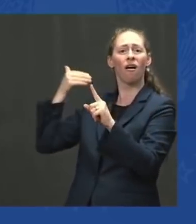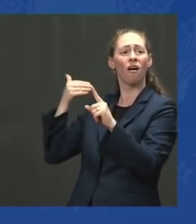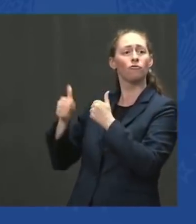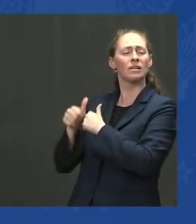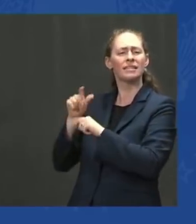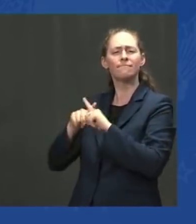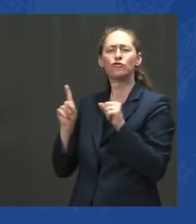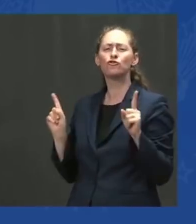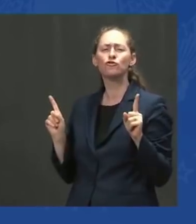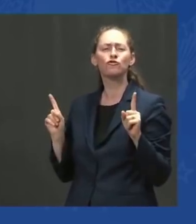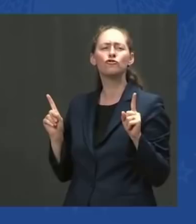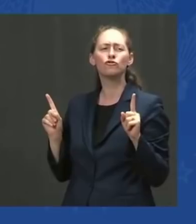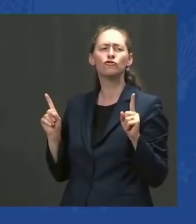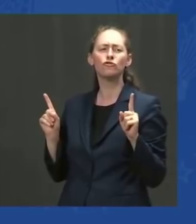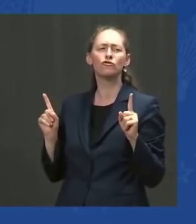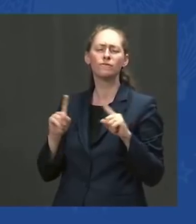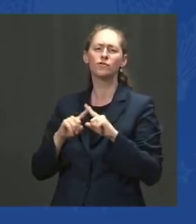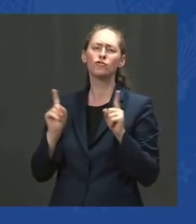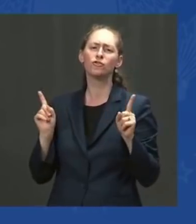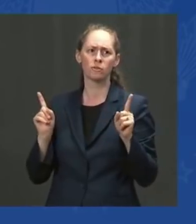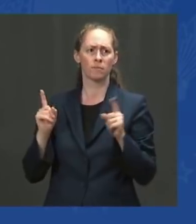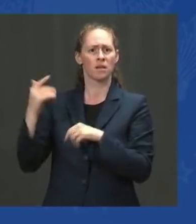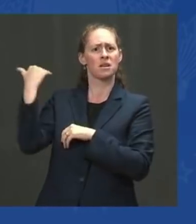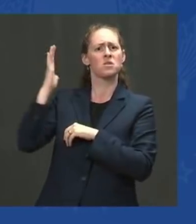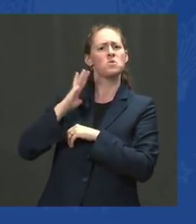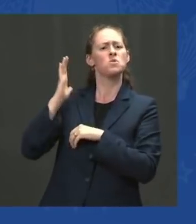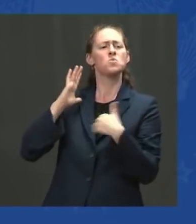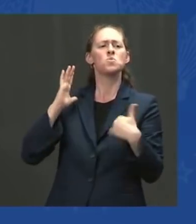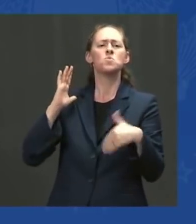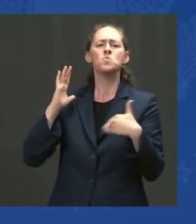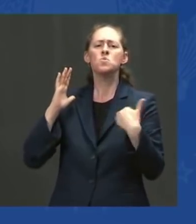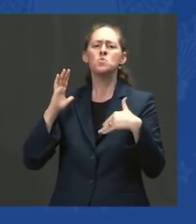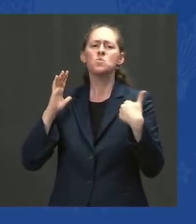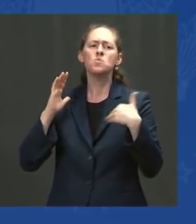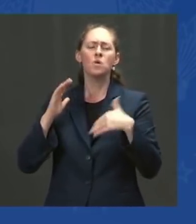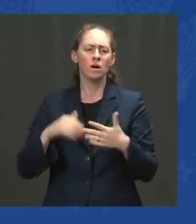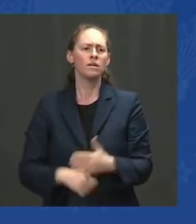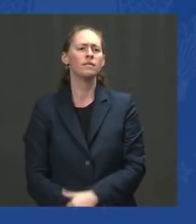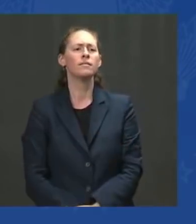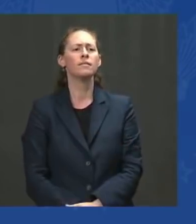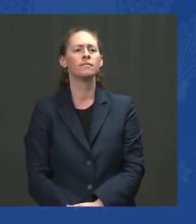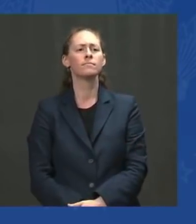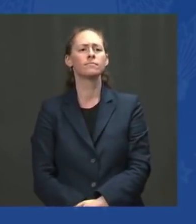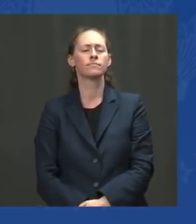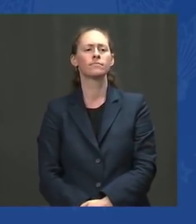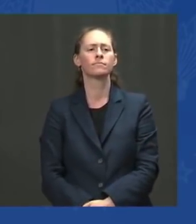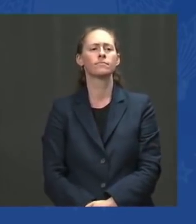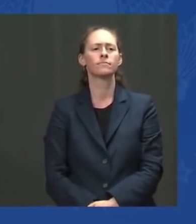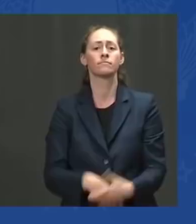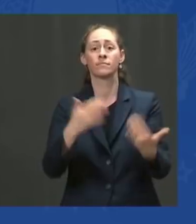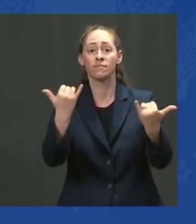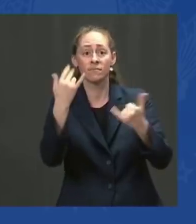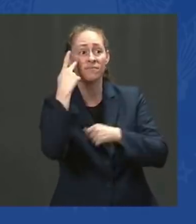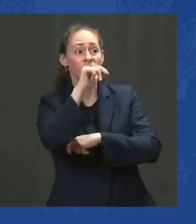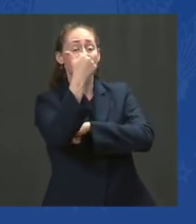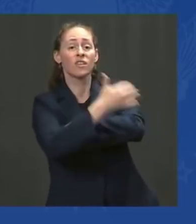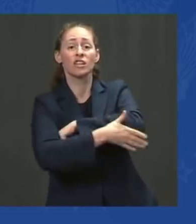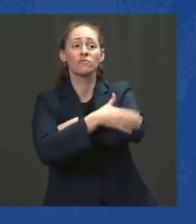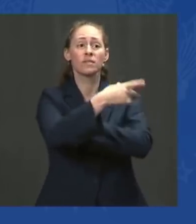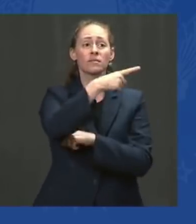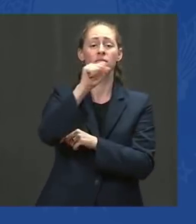以安抚美国的民众，也不符合美国的国家安全利益啊。这